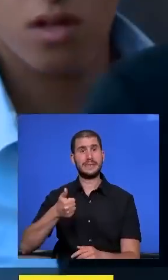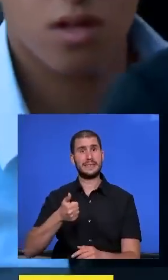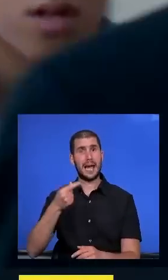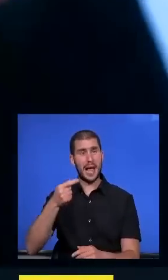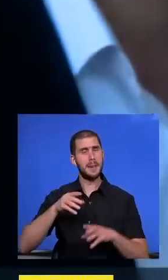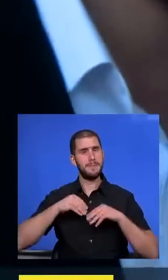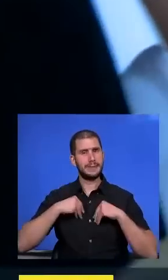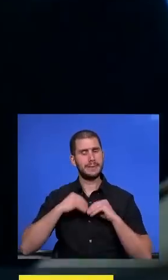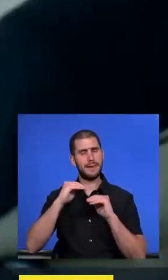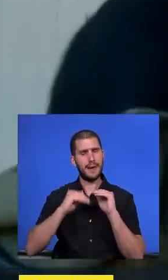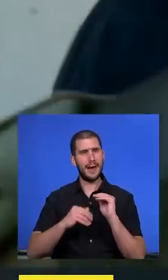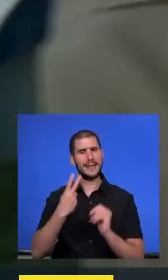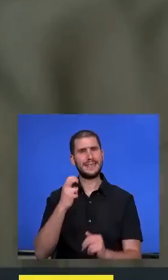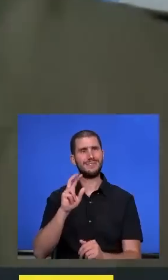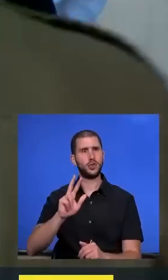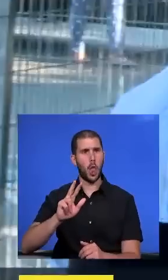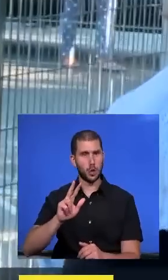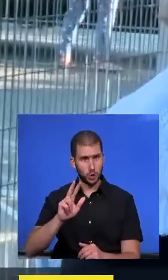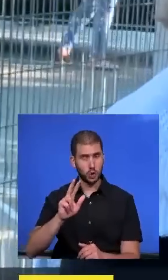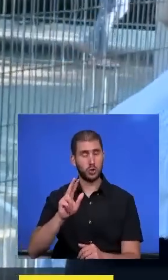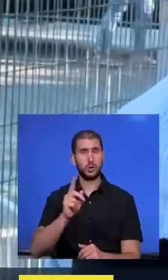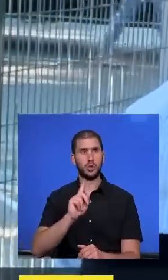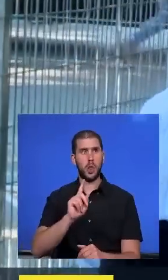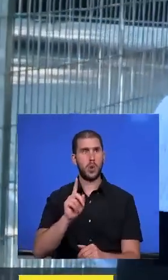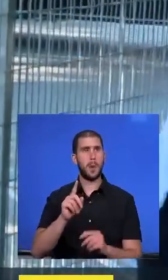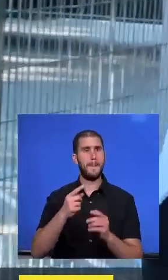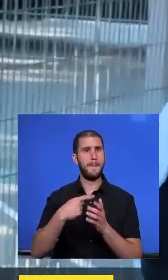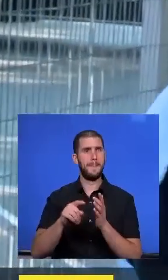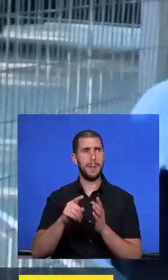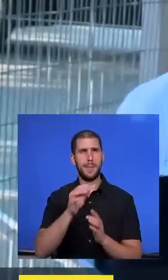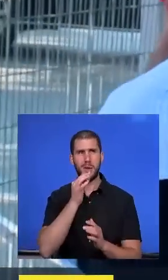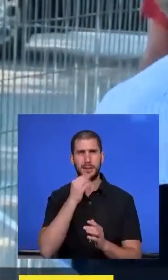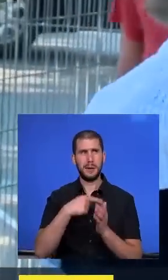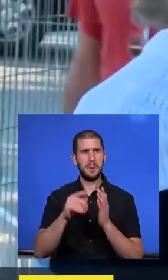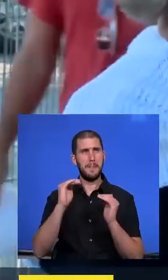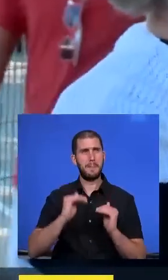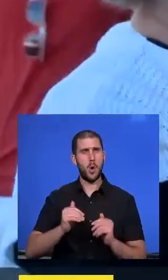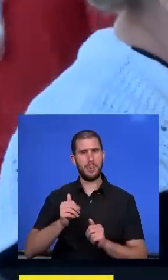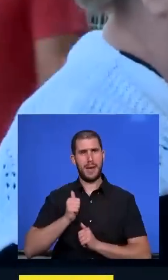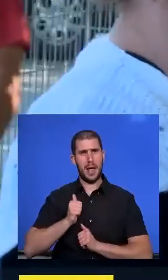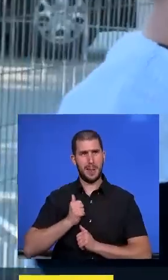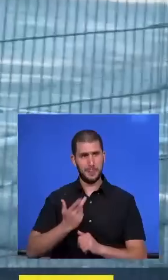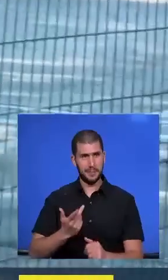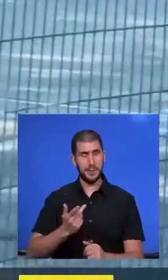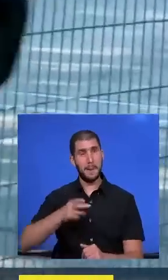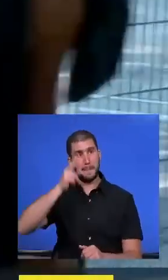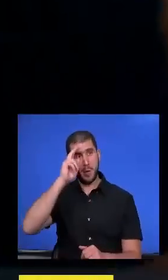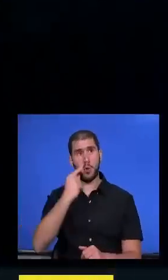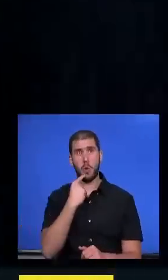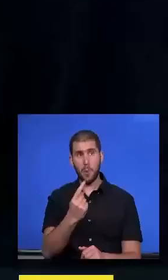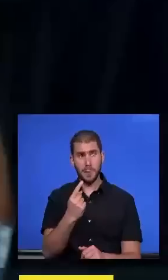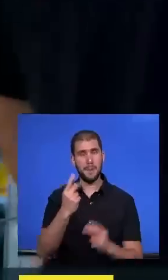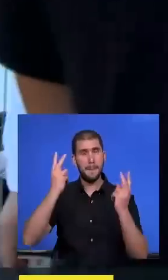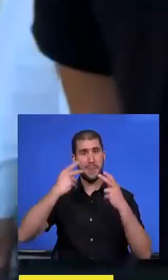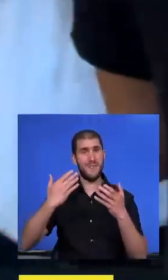מסכים שירד ל-23, שלא יהיו בעלי פטור צעירים יותר ממשרתי חובה. בליכוד אמרו שהמתווה